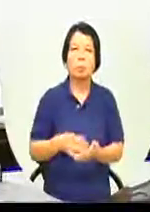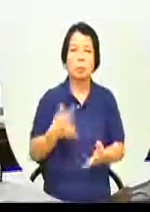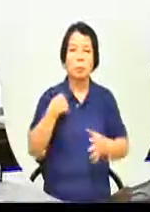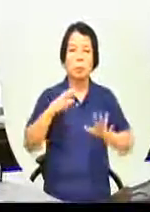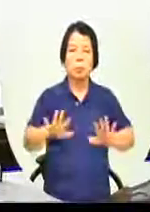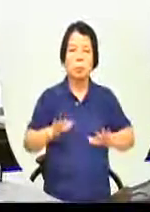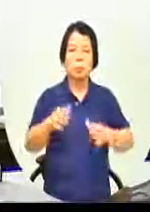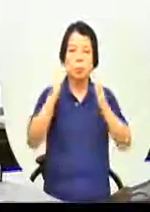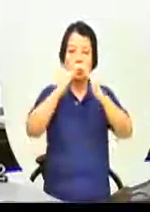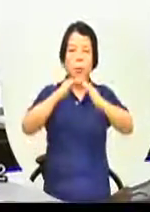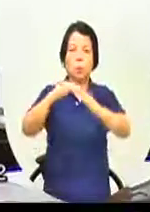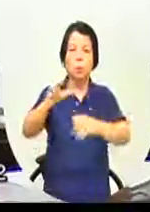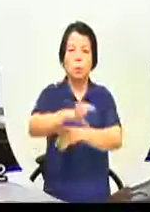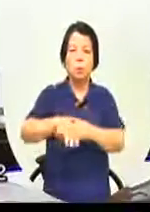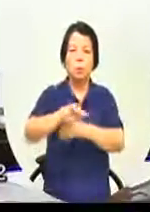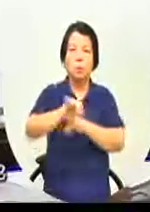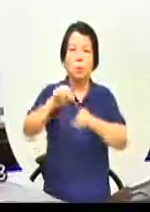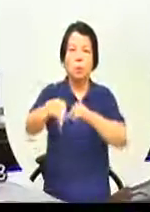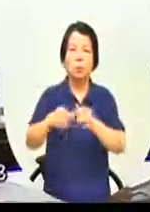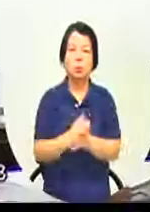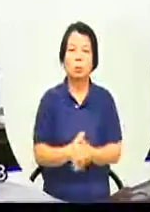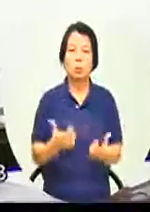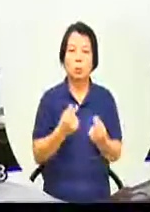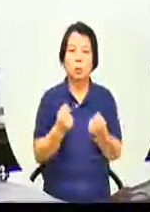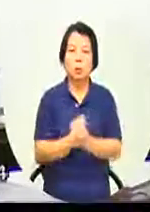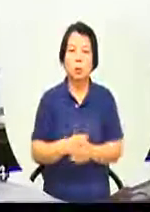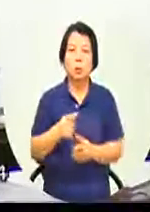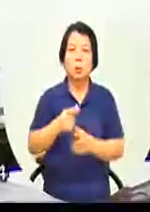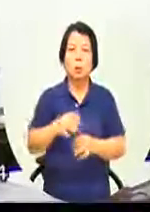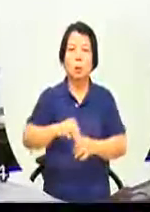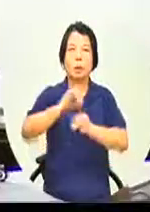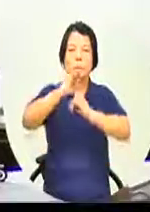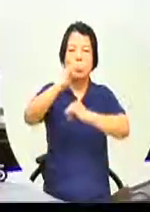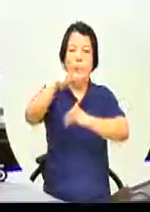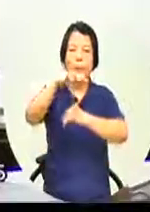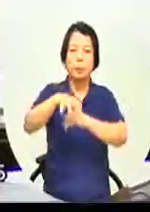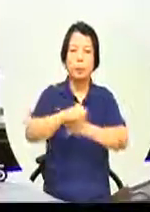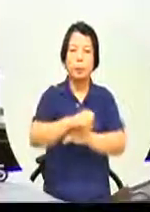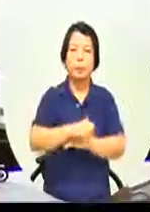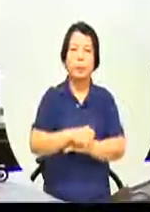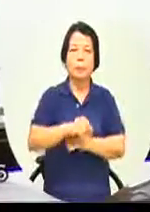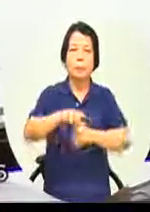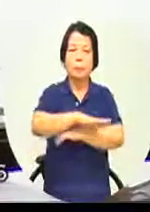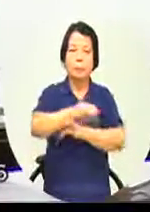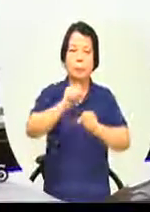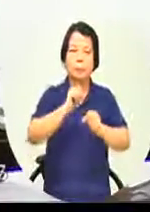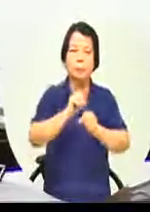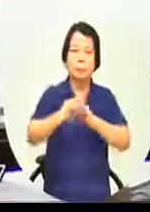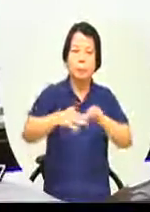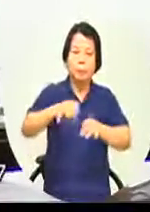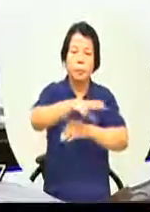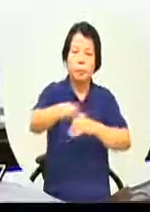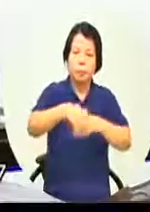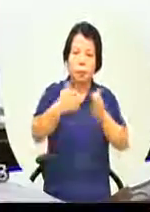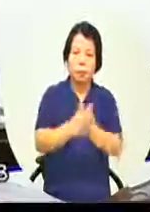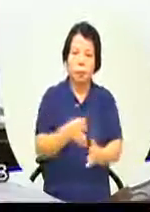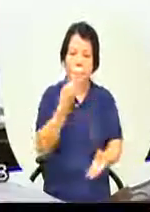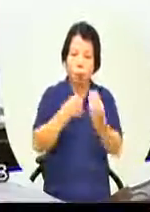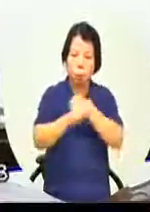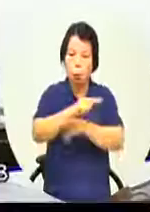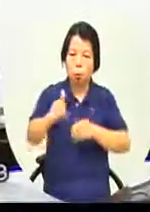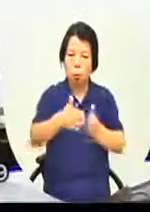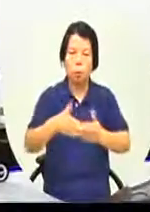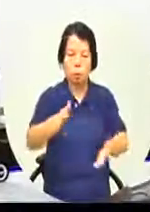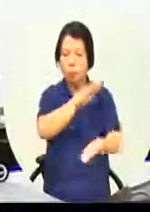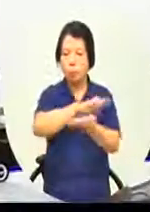农业每个地方都有，然后用 farmers market， 然后这样的行销，其实他把他的粮食问题解决，更